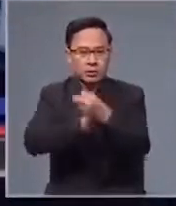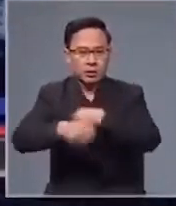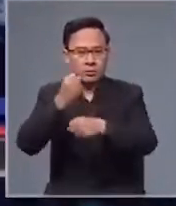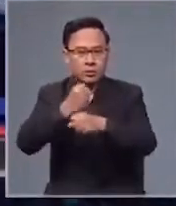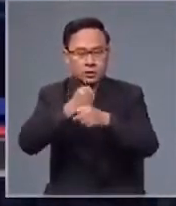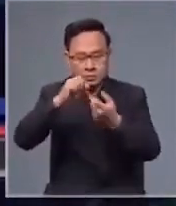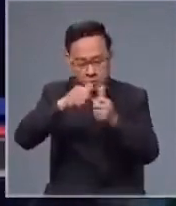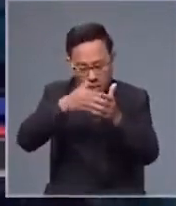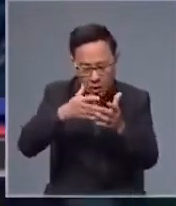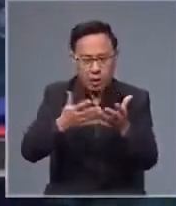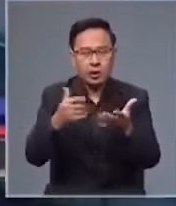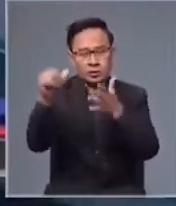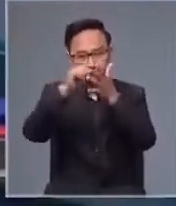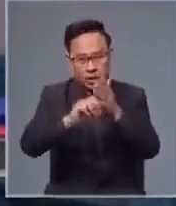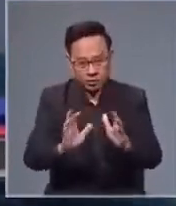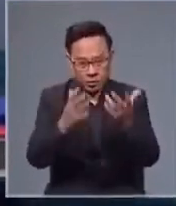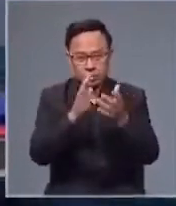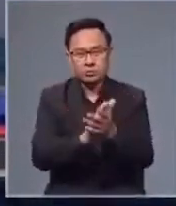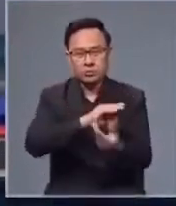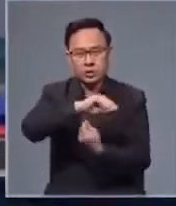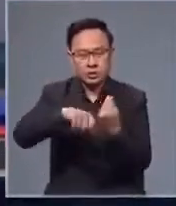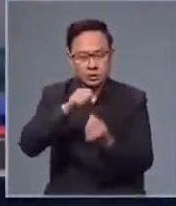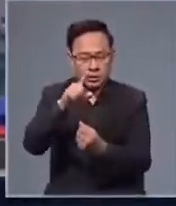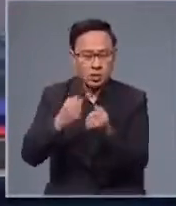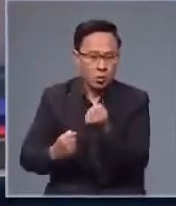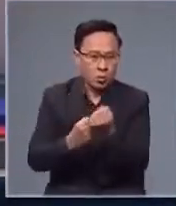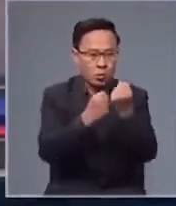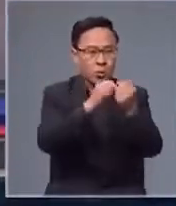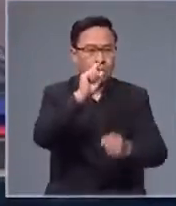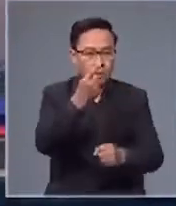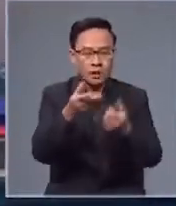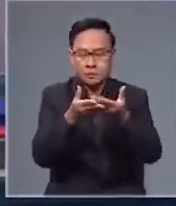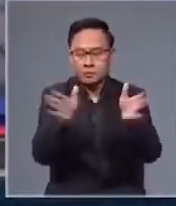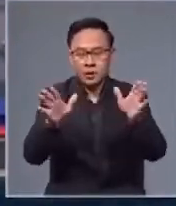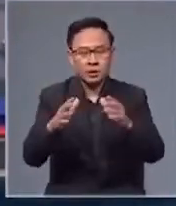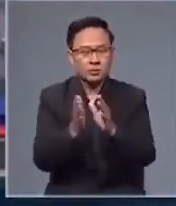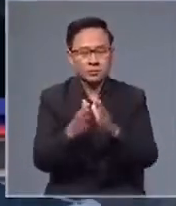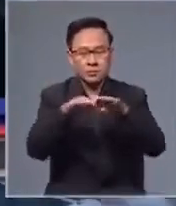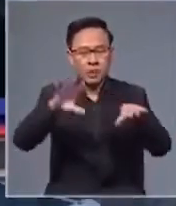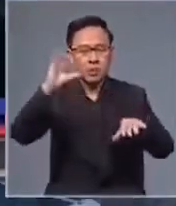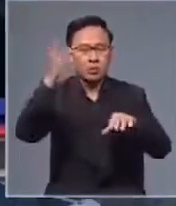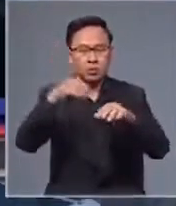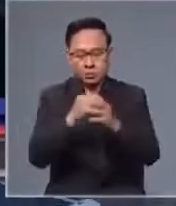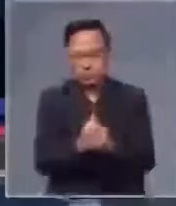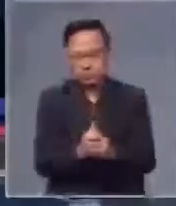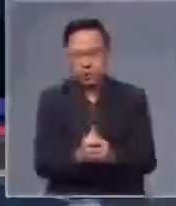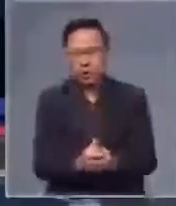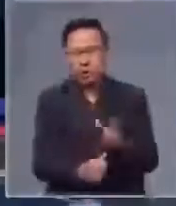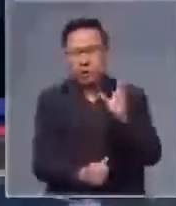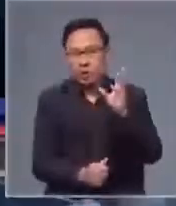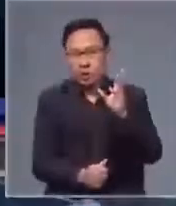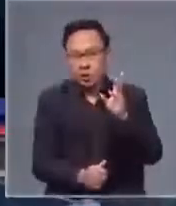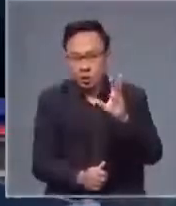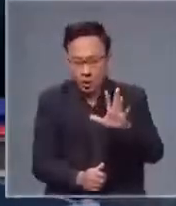การและขับเคลื่อนระบบเศรษฐกิจและการค้าเสรีให้เป็นสากลเร่งดำเนินการขับเคลื่อนเศรษฐ